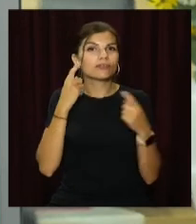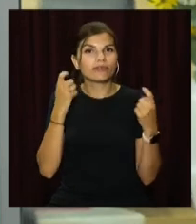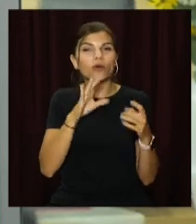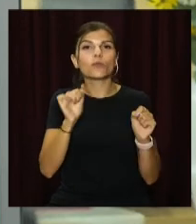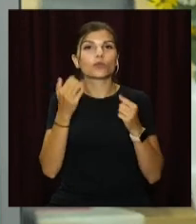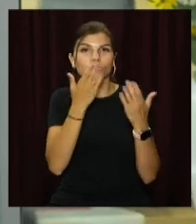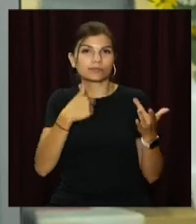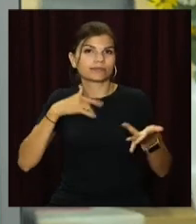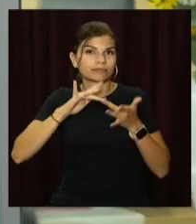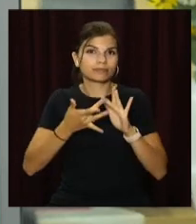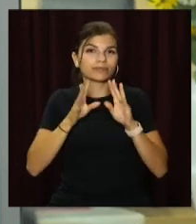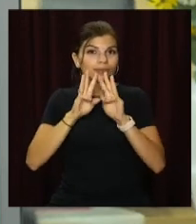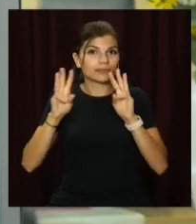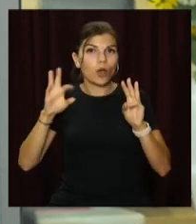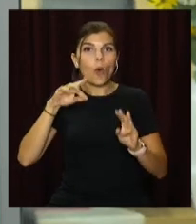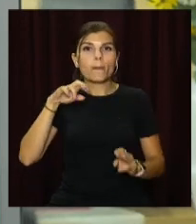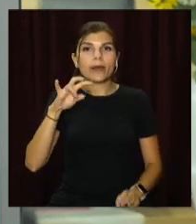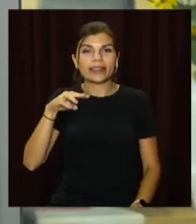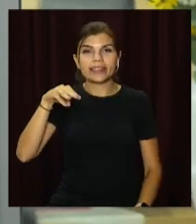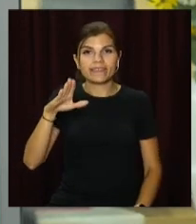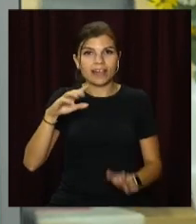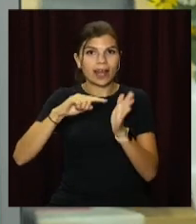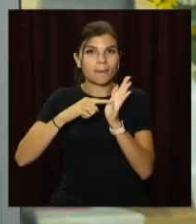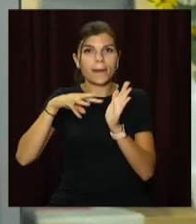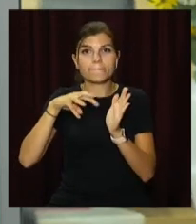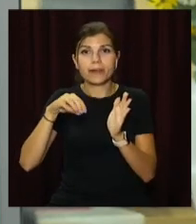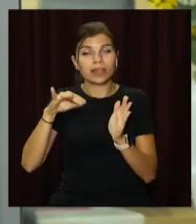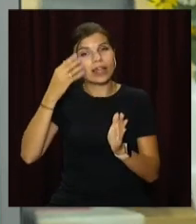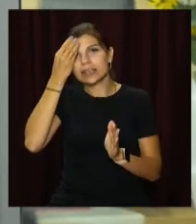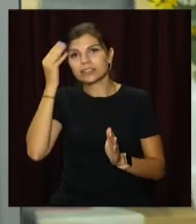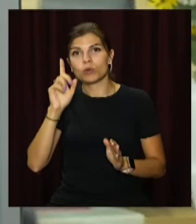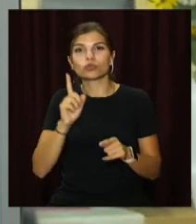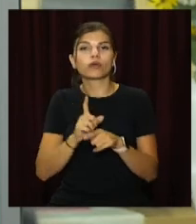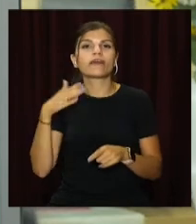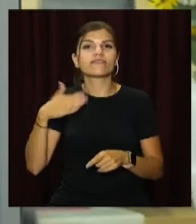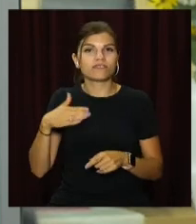можна прочитати на нашому сайті opentv.media. Не забувайте про сюжети в